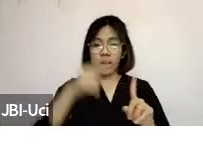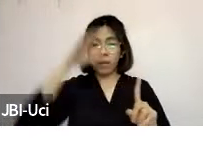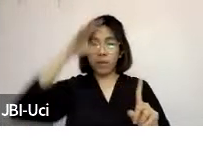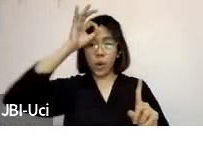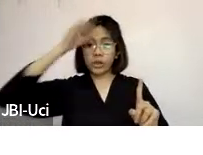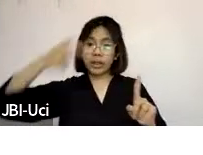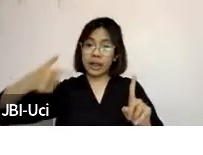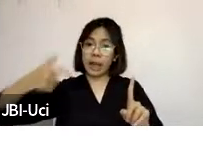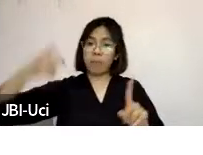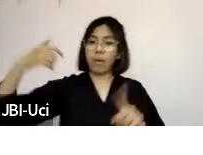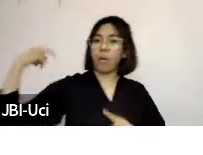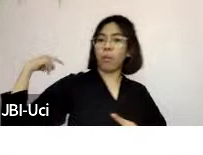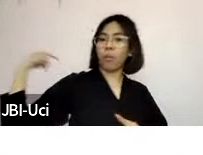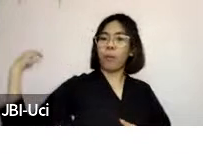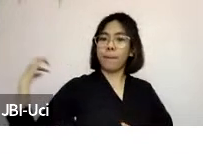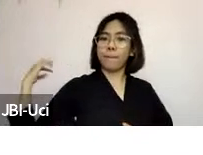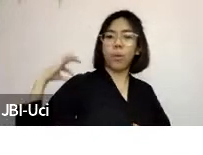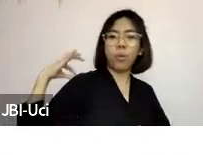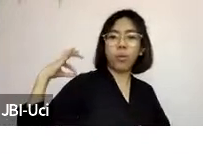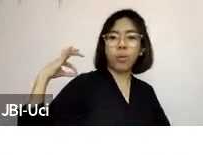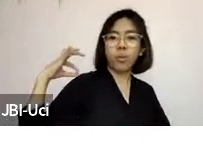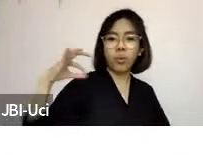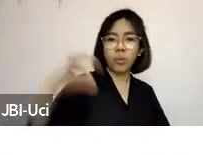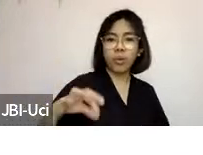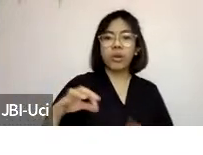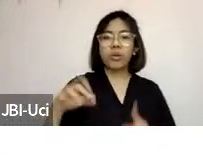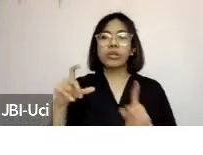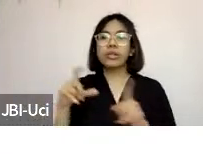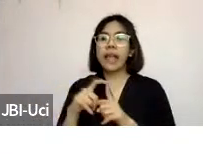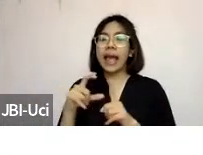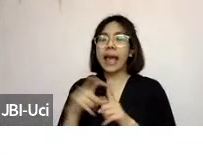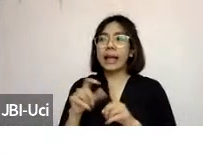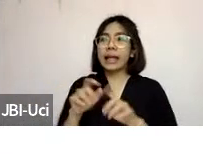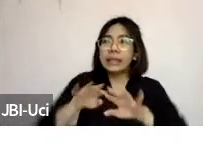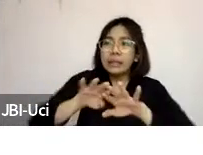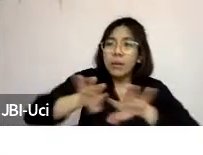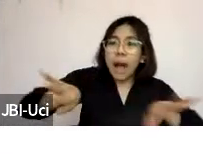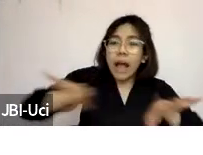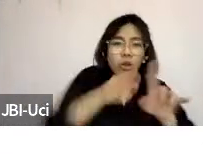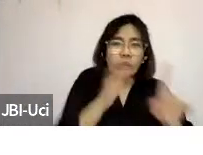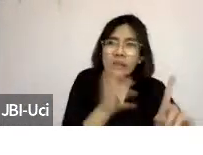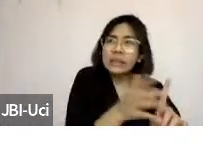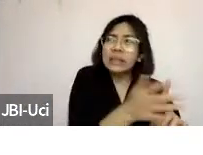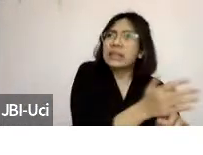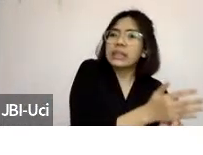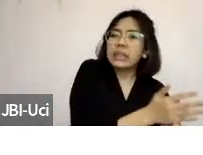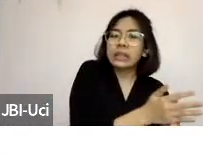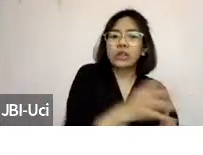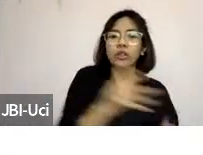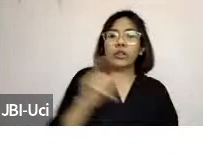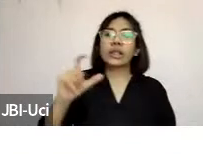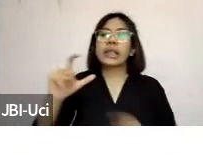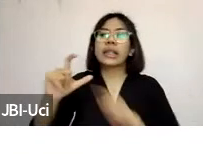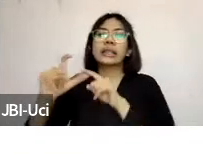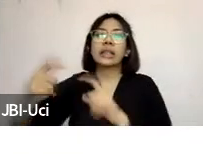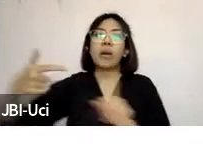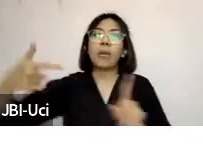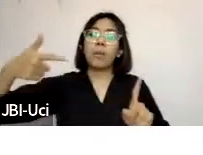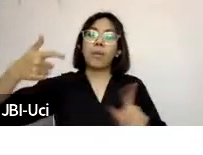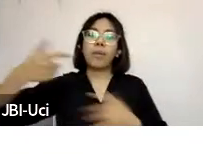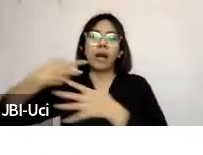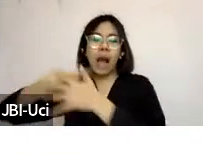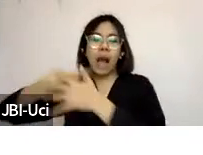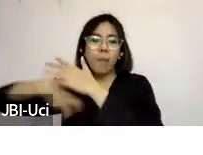dari menghampiri polisi atau saksi itu untuk menolong Gresik kabur lalu masih diatas area gudang saat dalam upaya